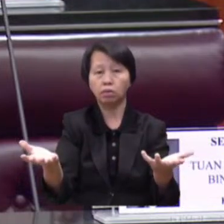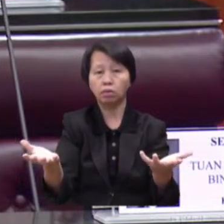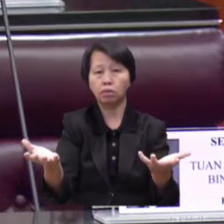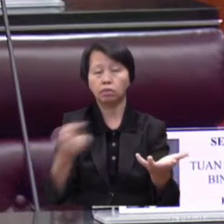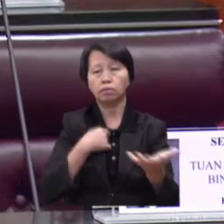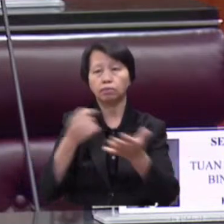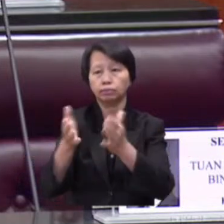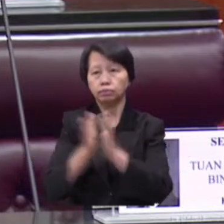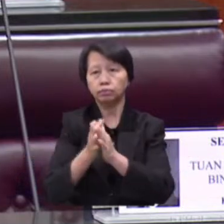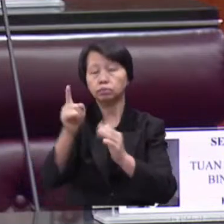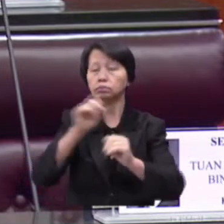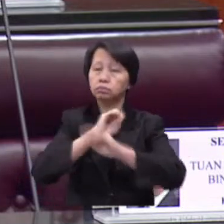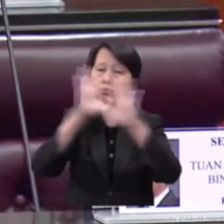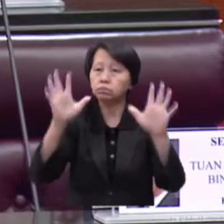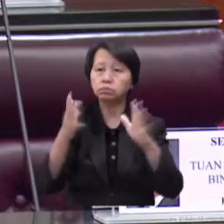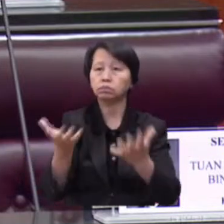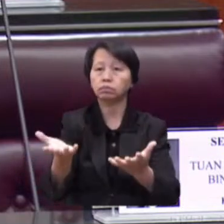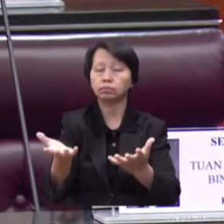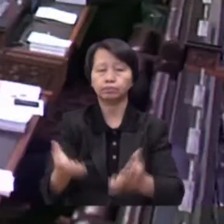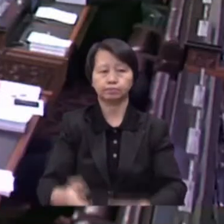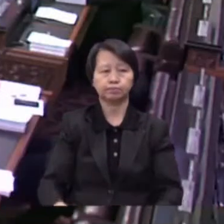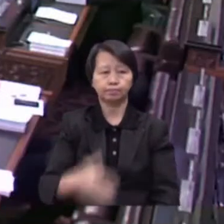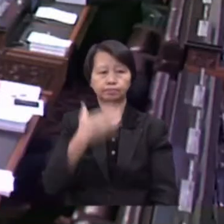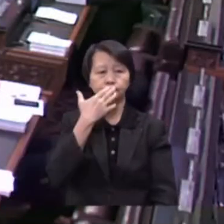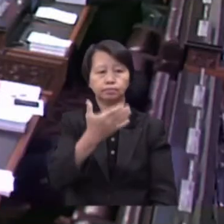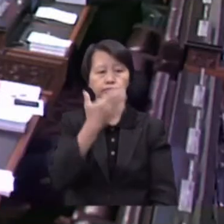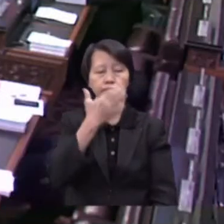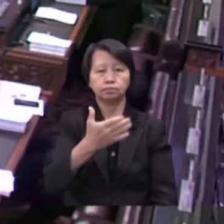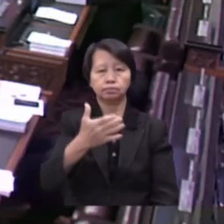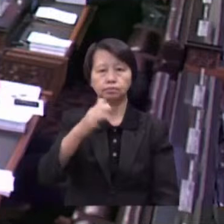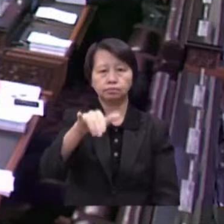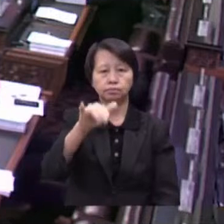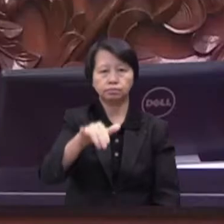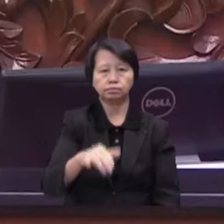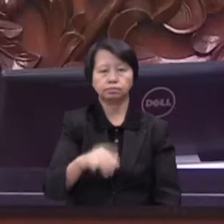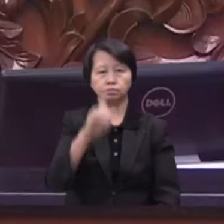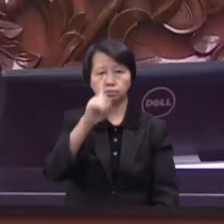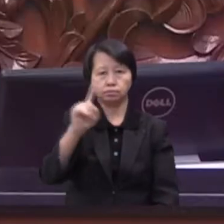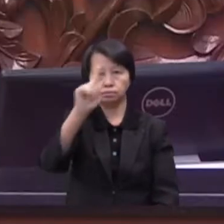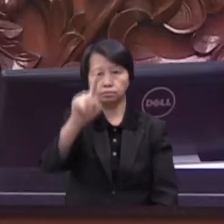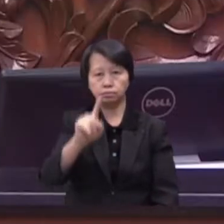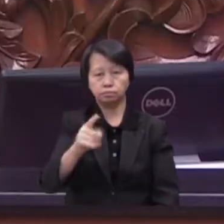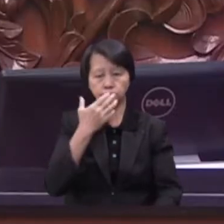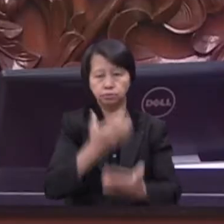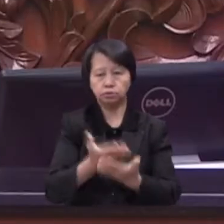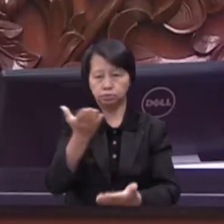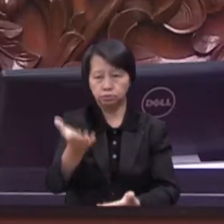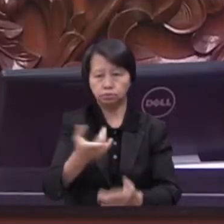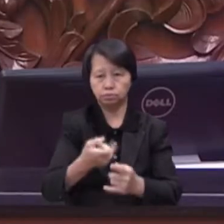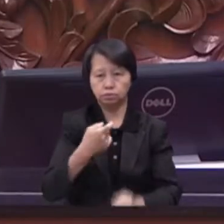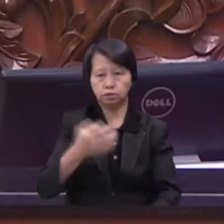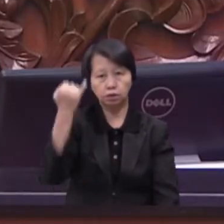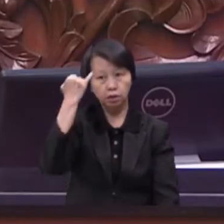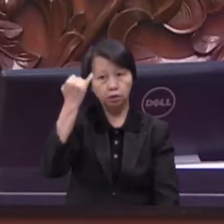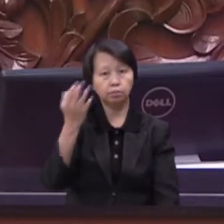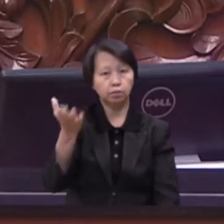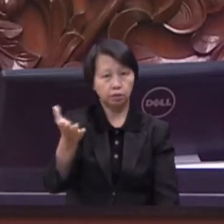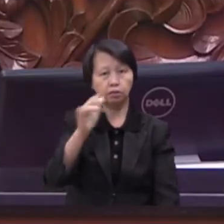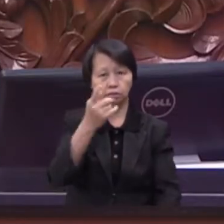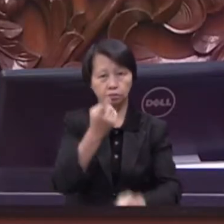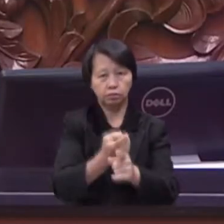satu curahat terima kasih memang satu persoalan bagus juga daripada ilmiah ada